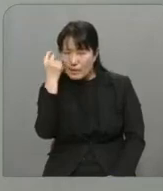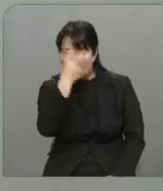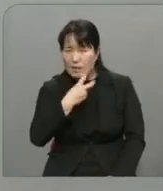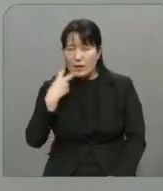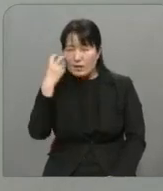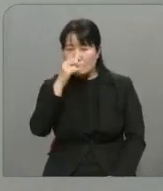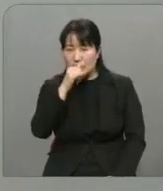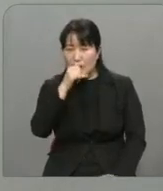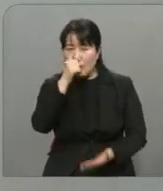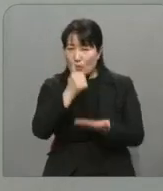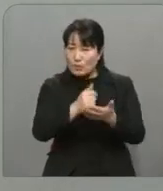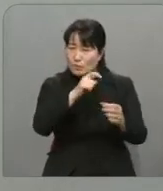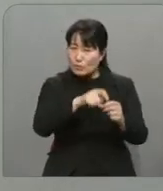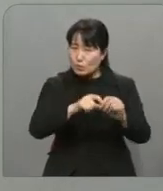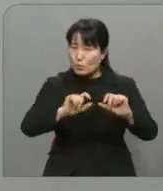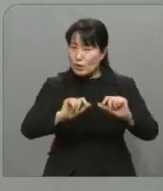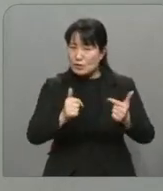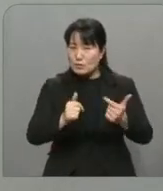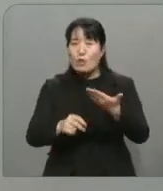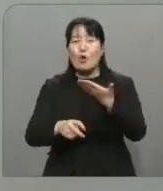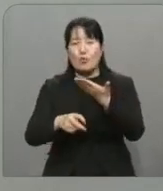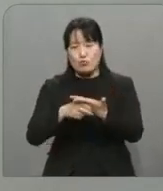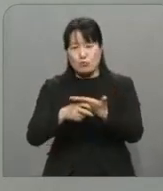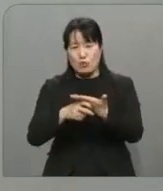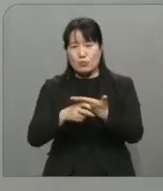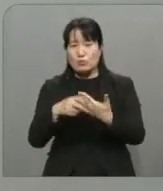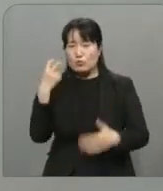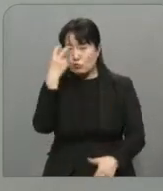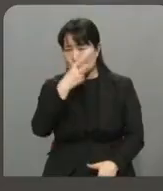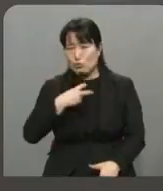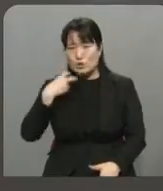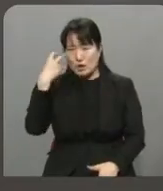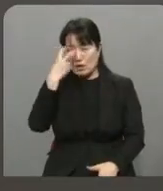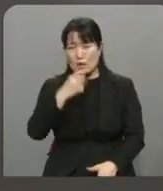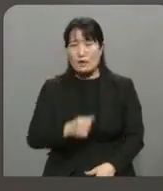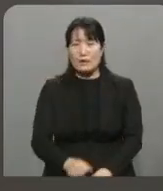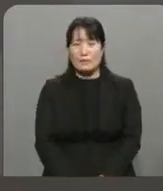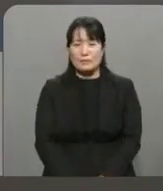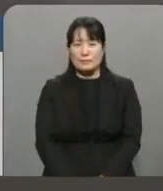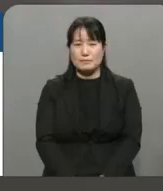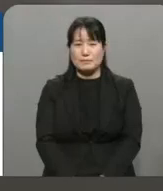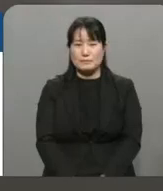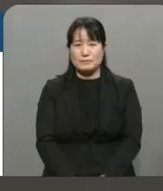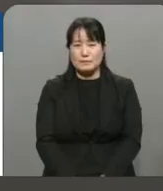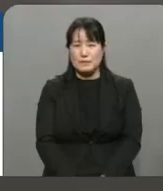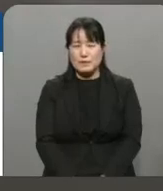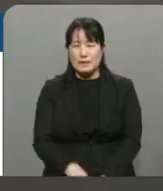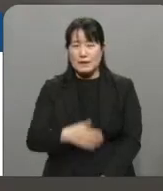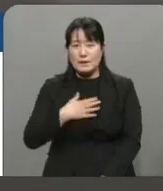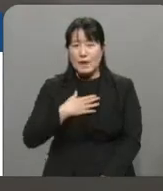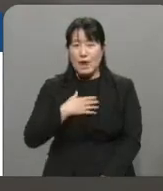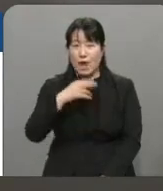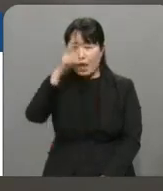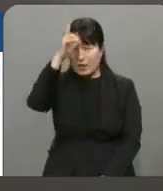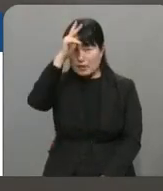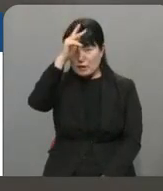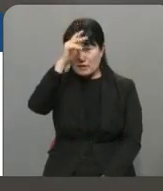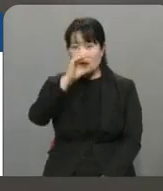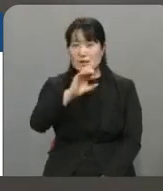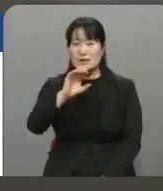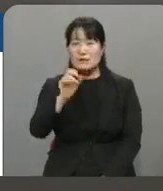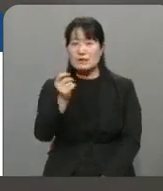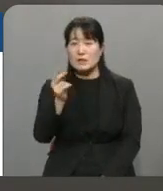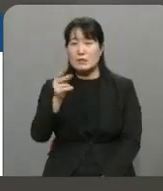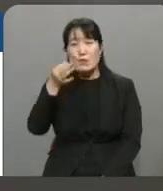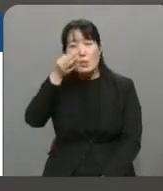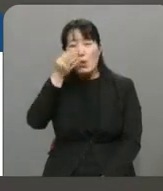수사 사안도 아닌데 불법 뒷조사를 한 겁니다. 잘 경찰도 하면서 좀 CCTV 좀 보여달라. 그래서 특정